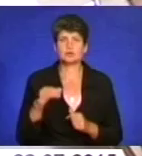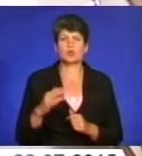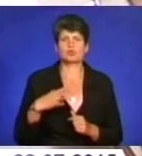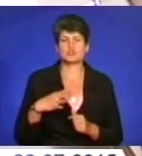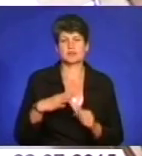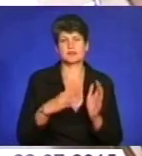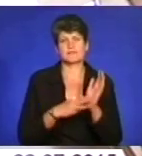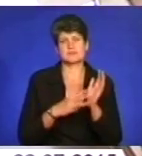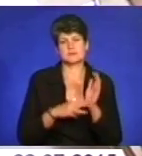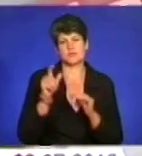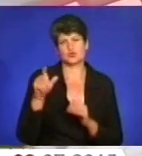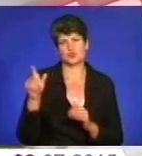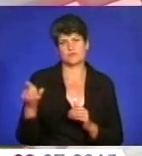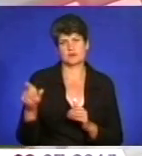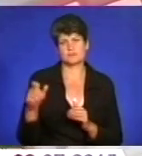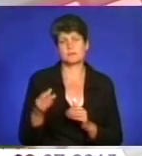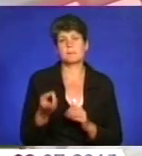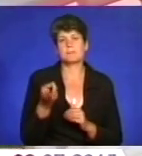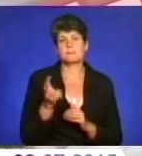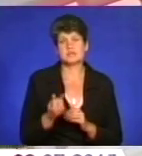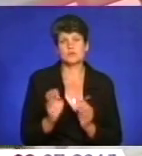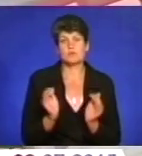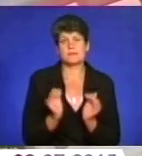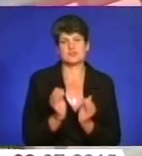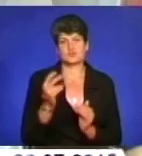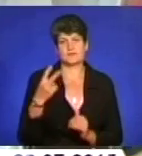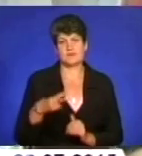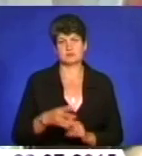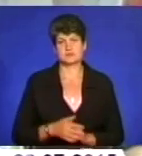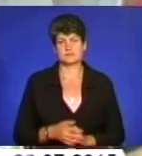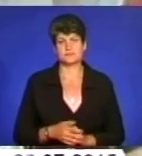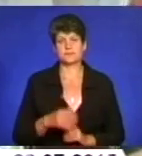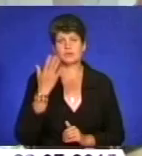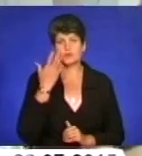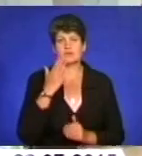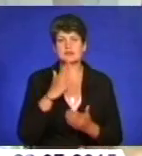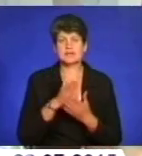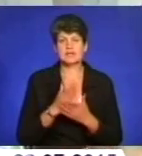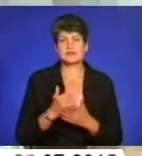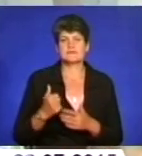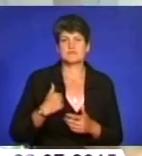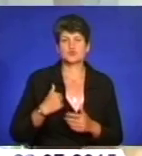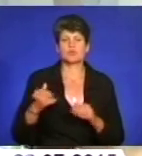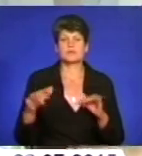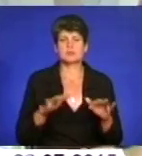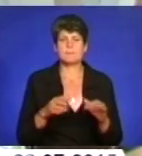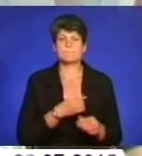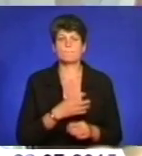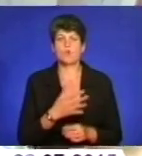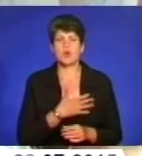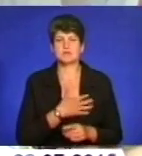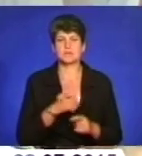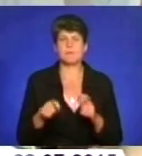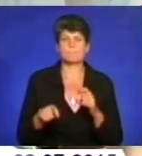на 80 чоловік. На жаль, з'явилося менше 20. Коли йдуть воєнні дії, поранення,